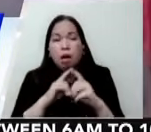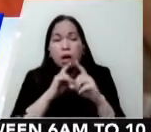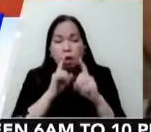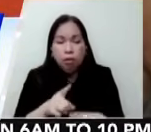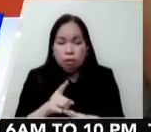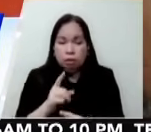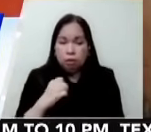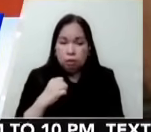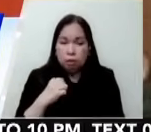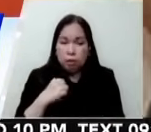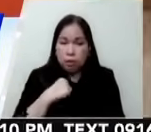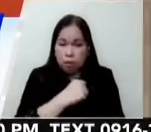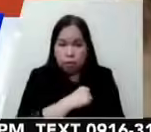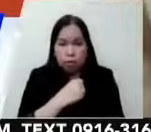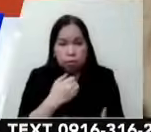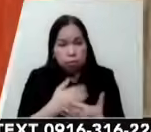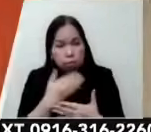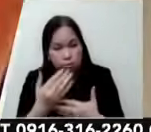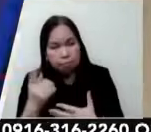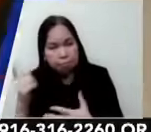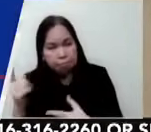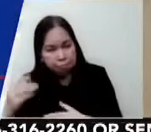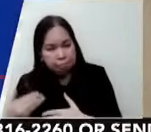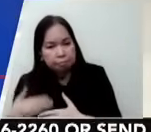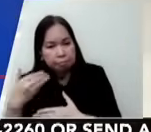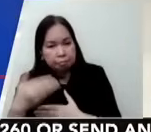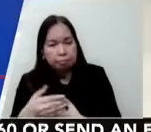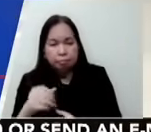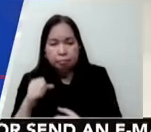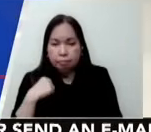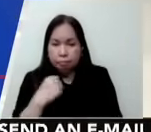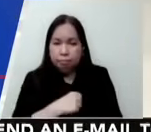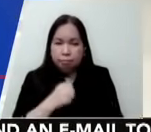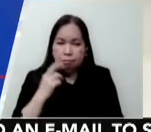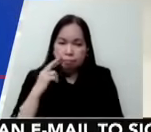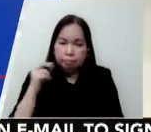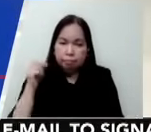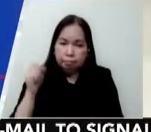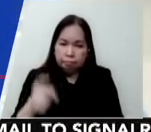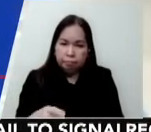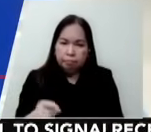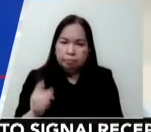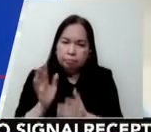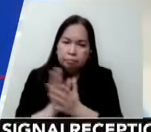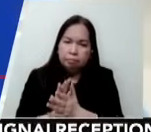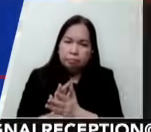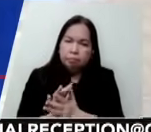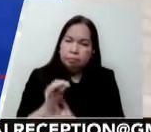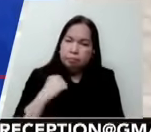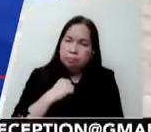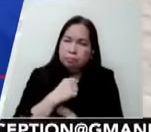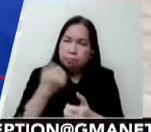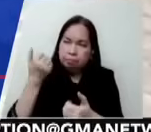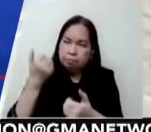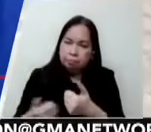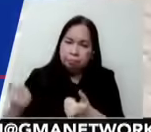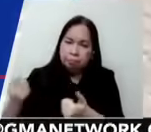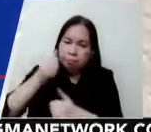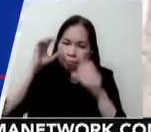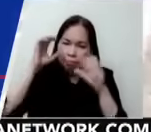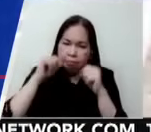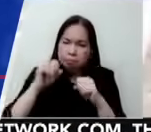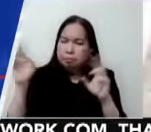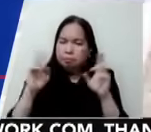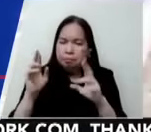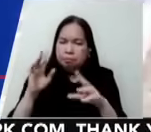ng susunod na hakbang. Si Senador Riza Ontiveros, hihilingin na raw kay Senate President Juan Miguel Zubiri na aprubahan ng warrant of arrest laban